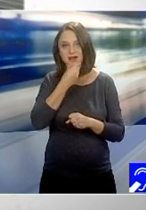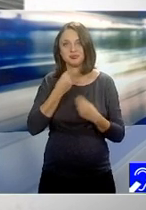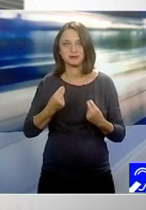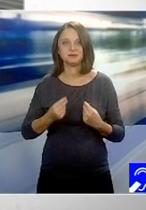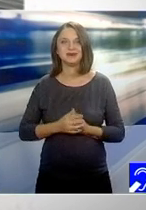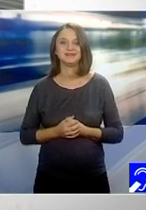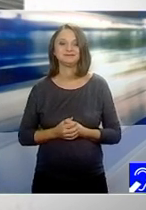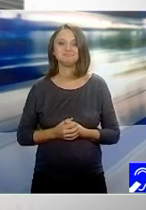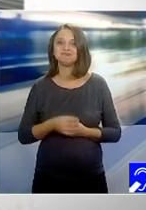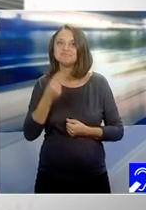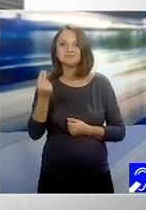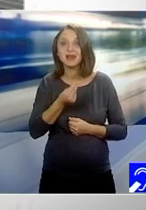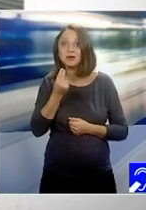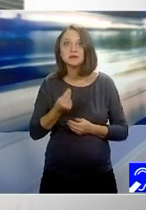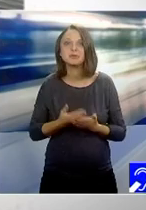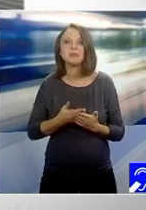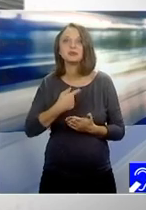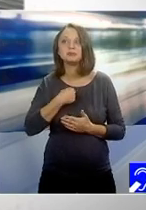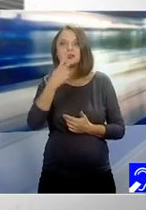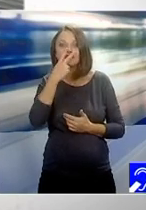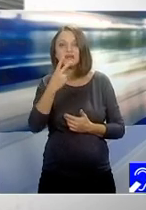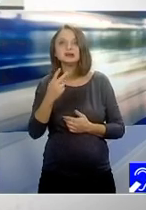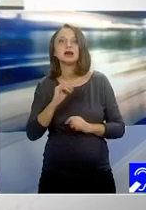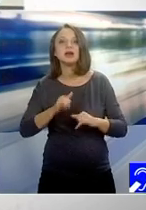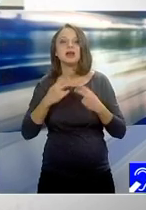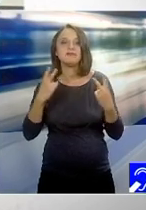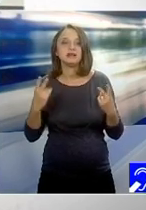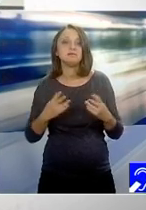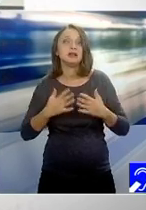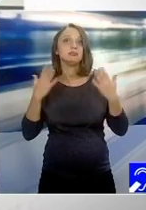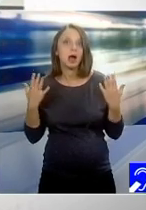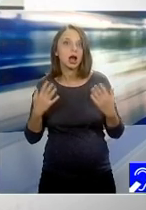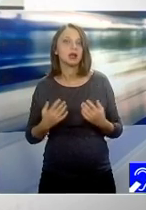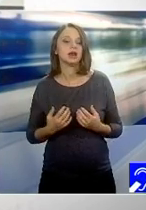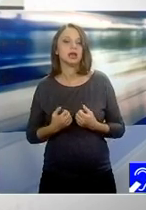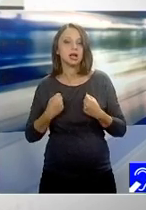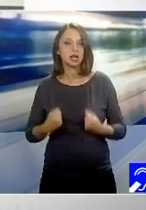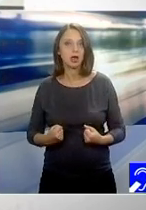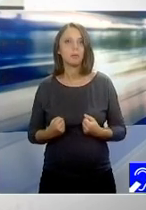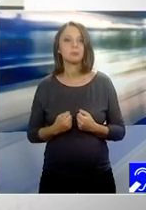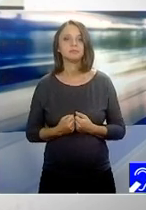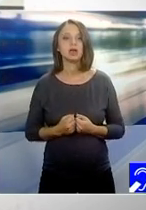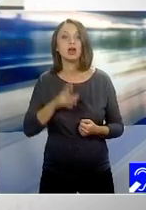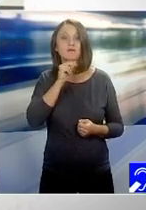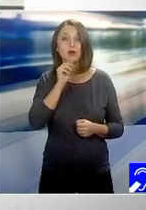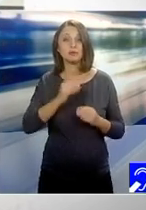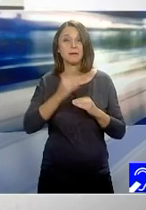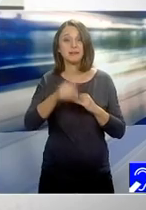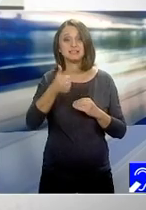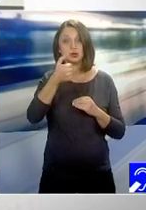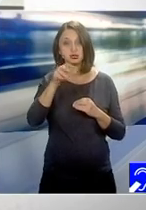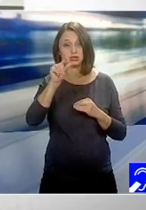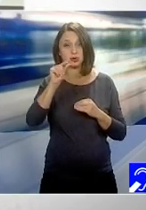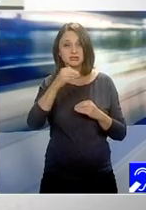ideea. Și fascinant, fascinant pentru mine să văd că așa un eveniment, totuși de mare greutate, deci vorbim acum de peste 120 de